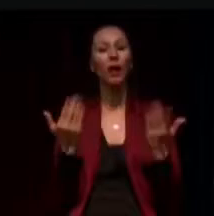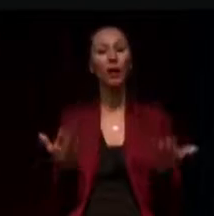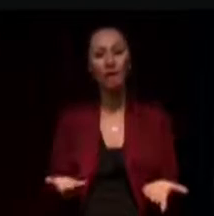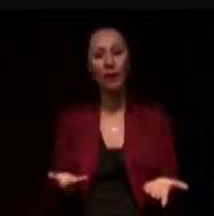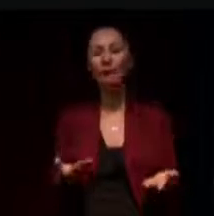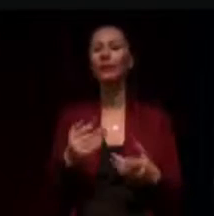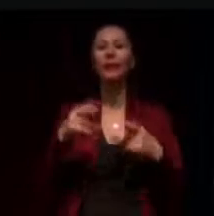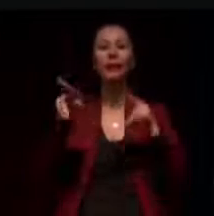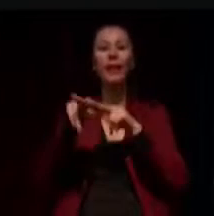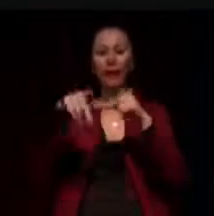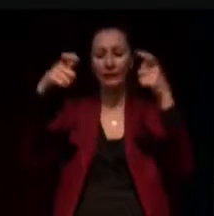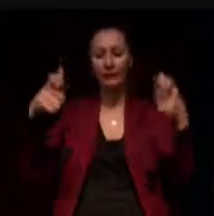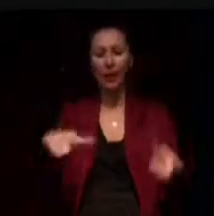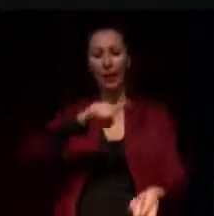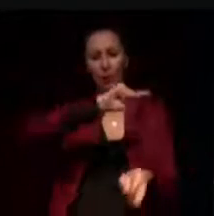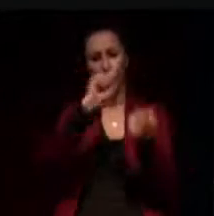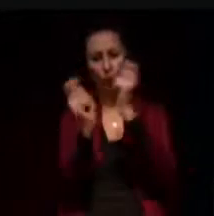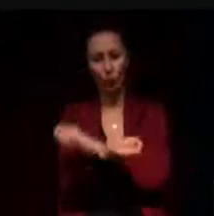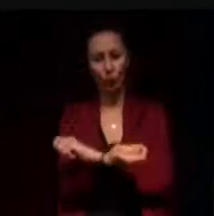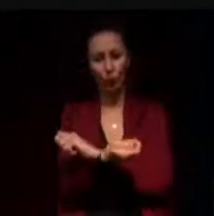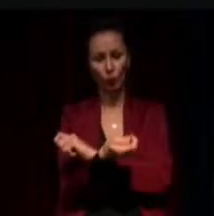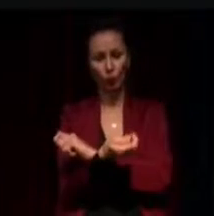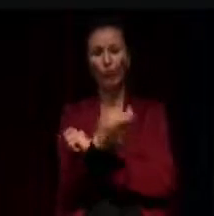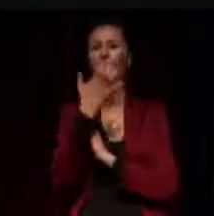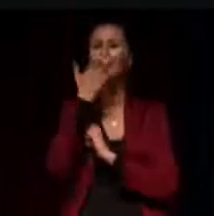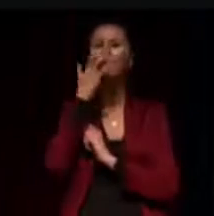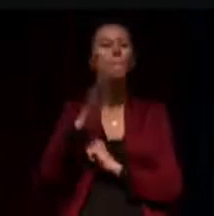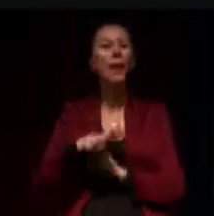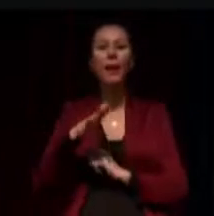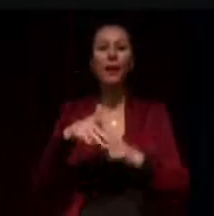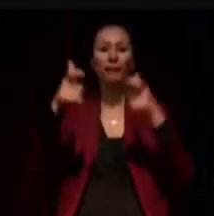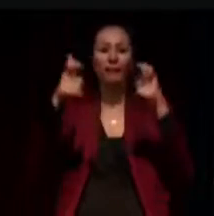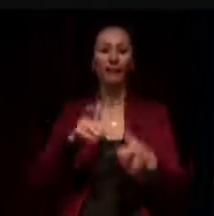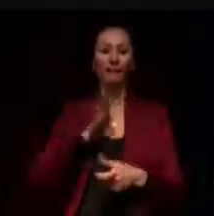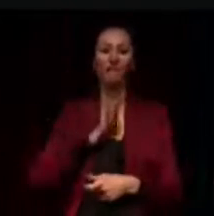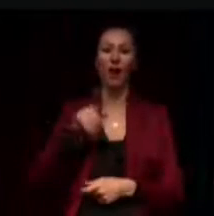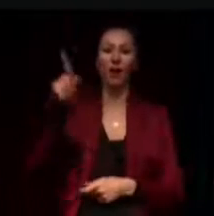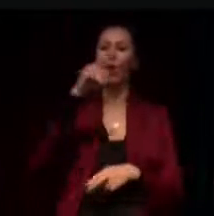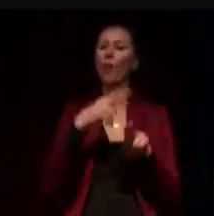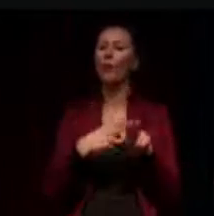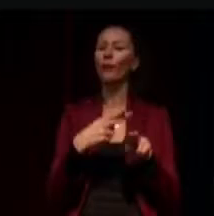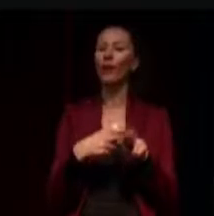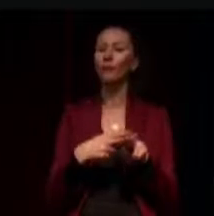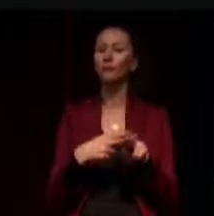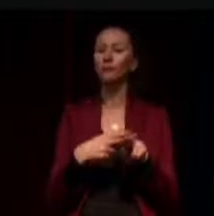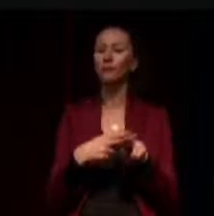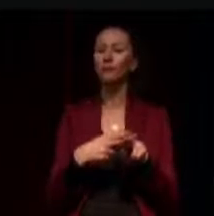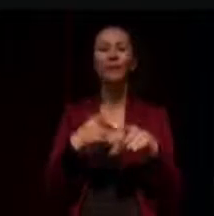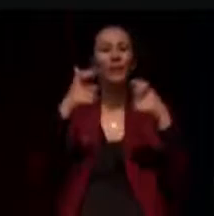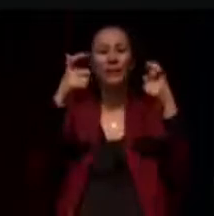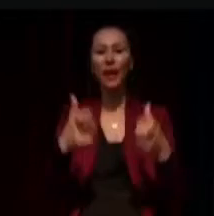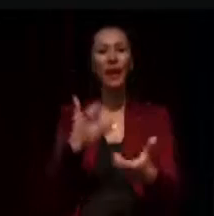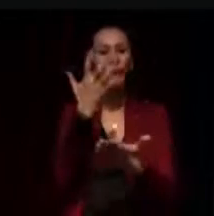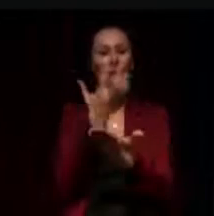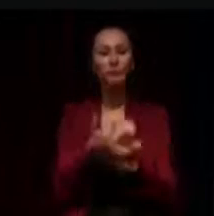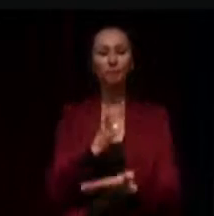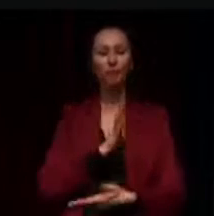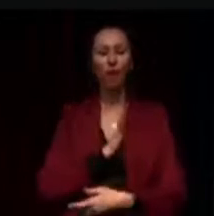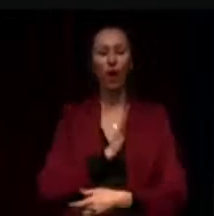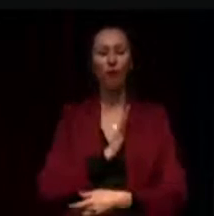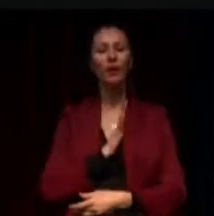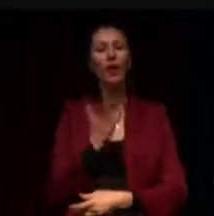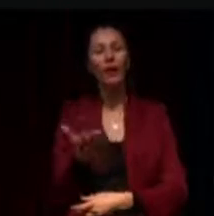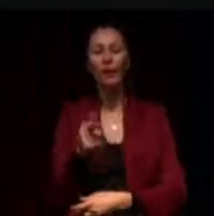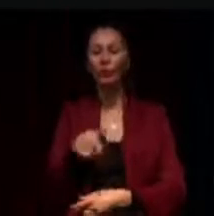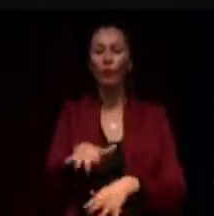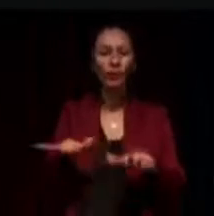Evet, kentsel dönüşüm. Bekleyen kentlerimiz var. Örneğin yerleşim yerleri var.